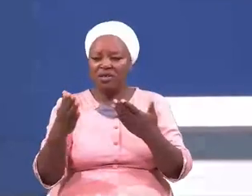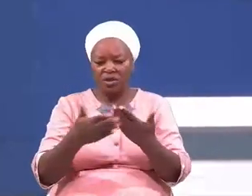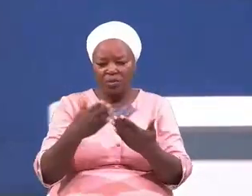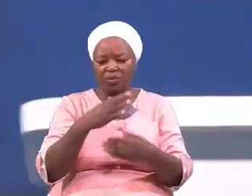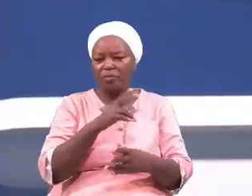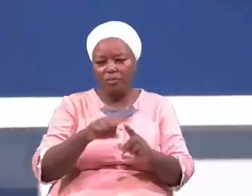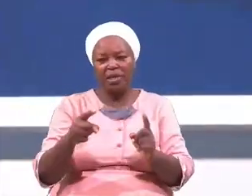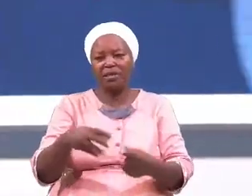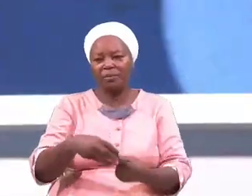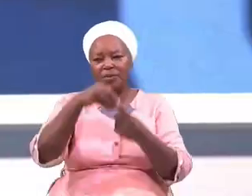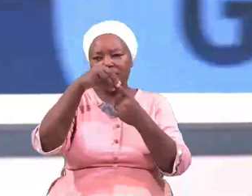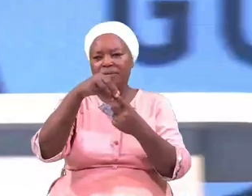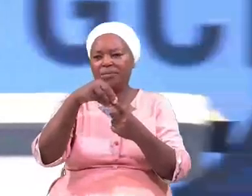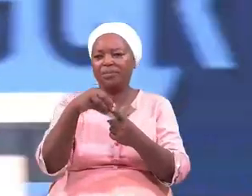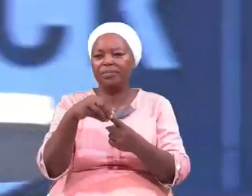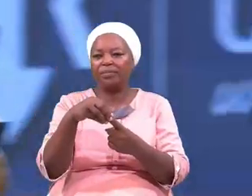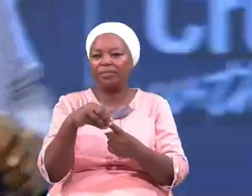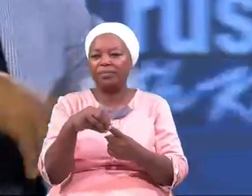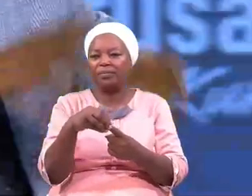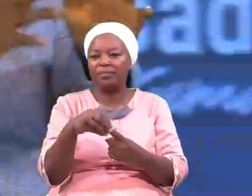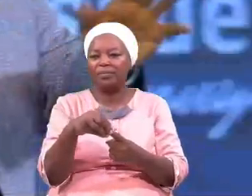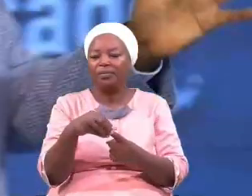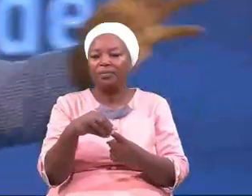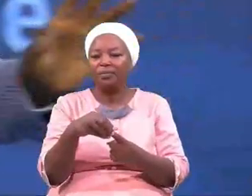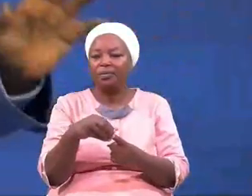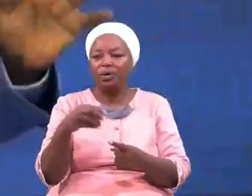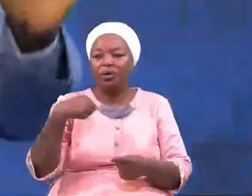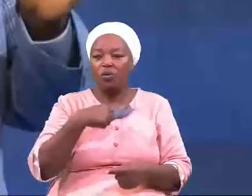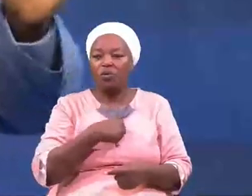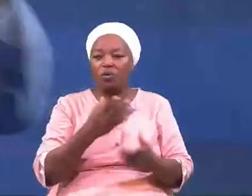Ce soir, nous allons parler de quelque chose de très simple et de spécial.